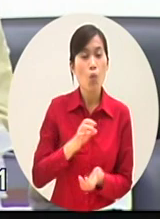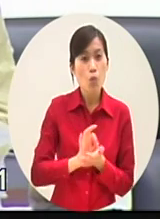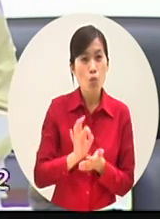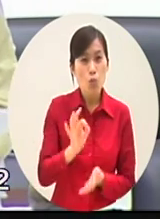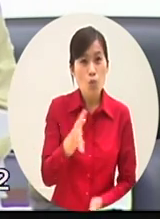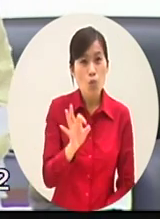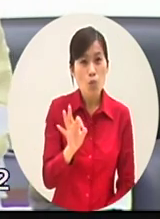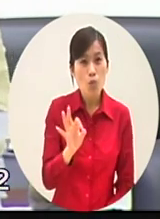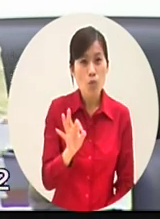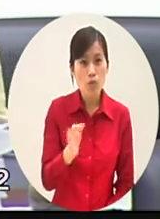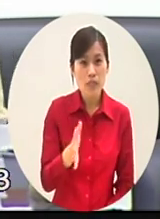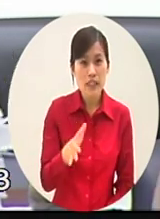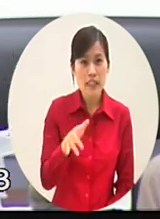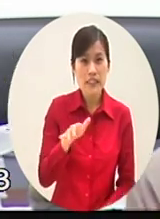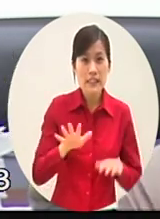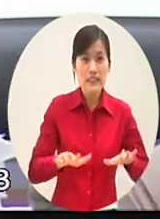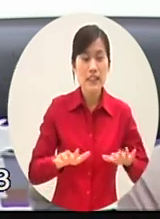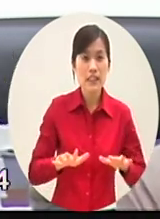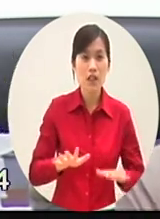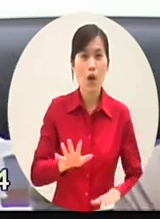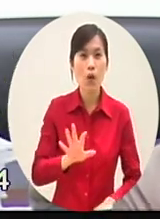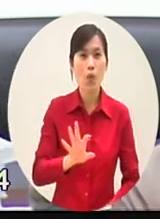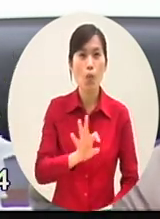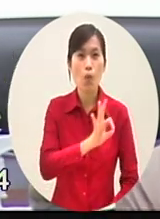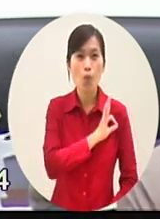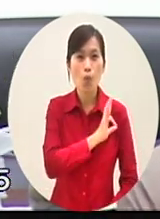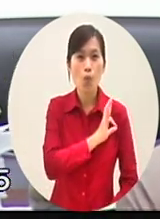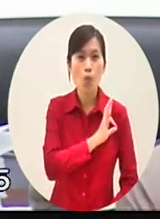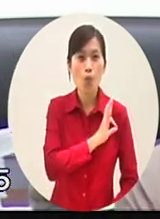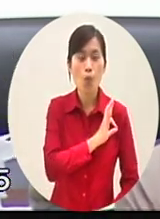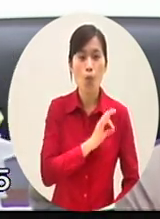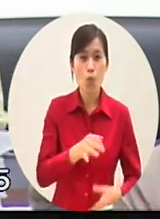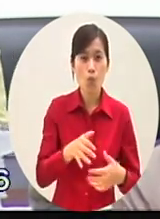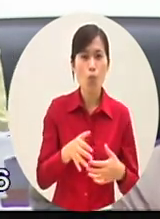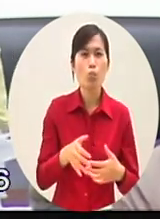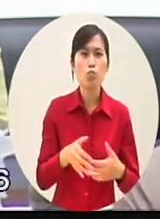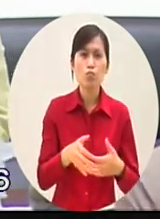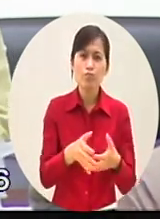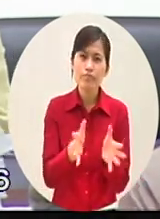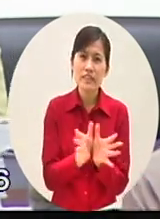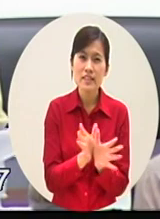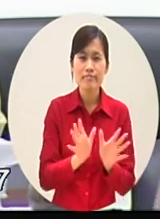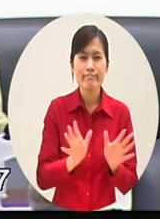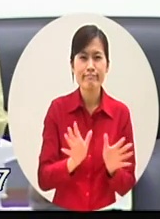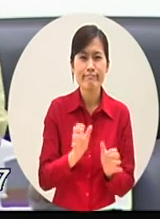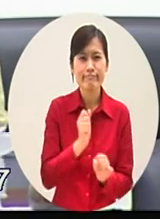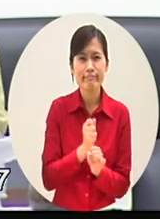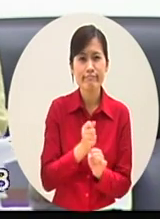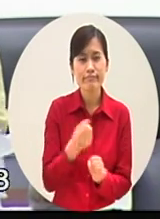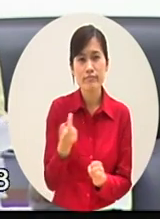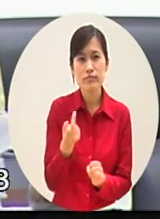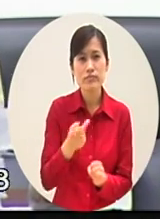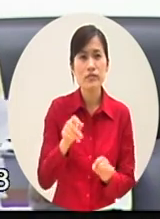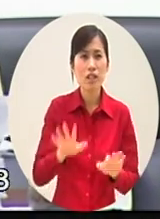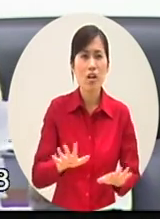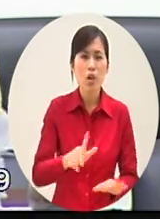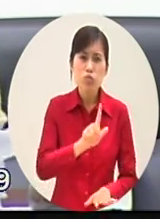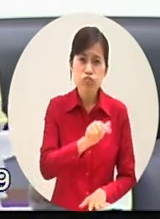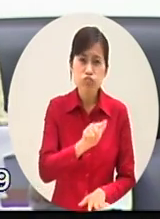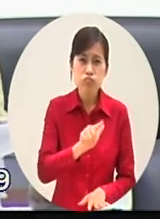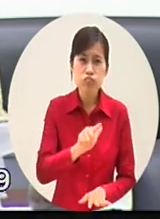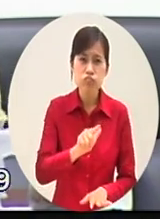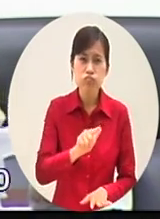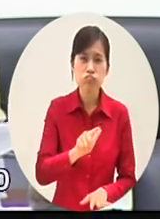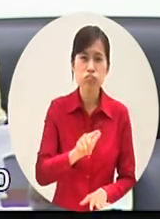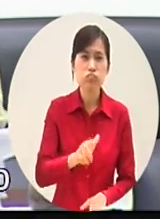在是救国团他做不好，因为救国团他的那个师资，他跟他的设备他完全没有更